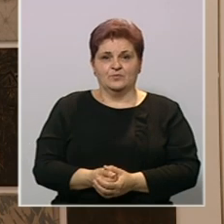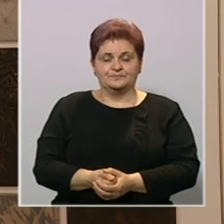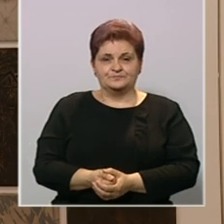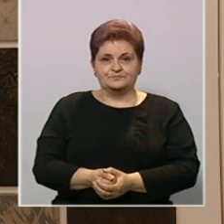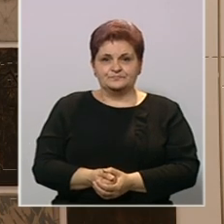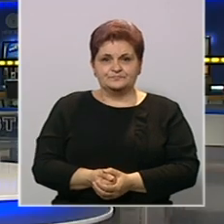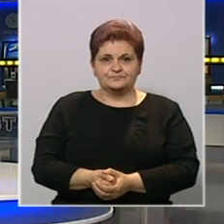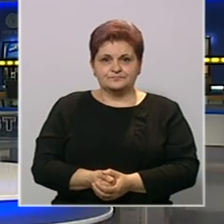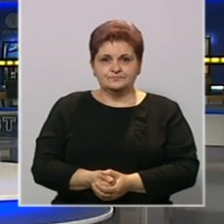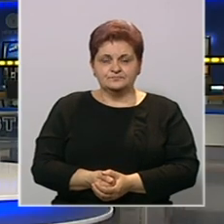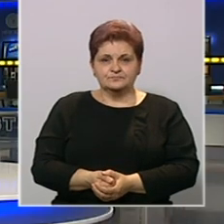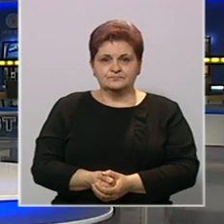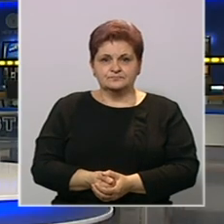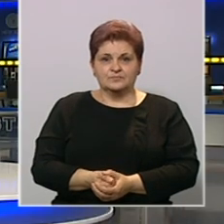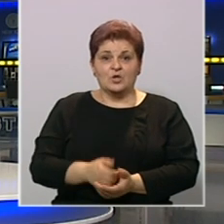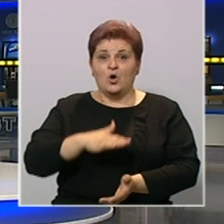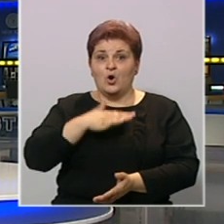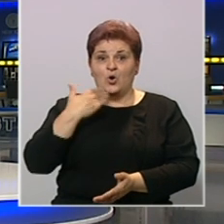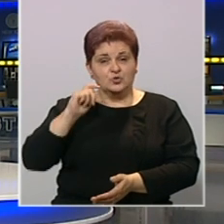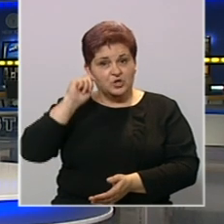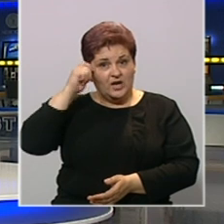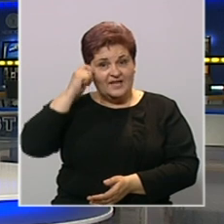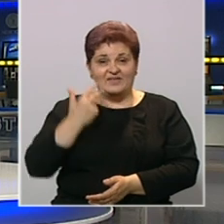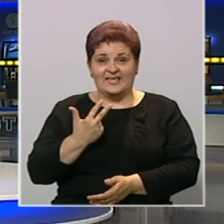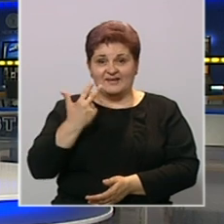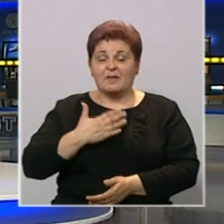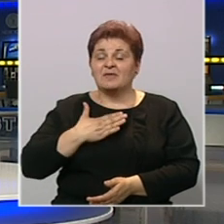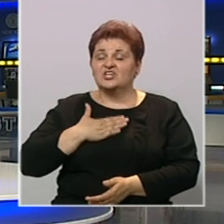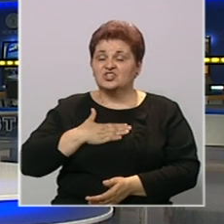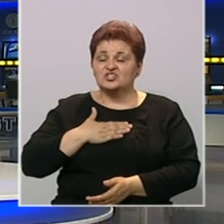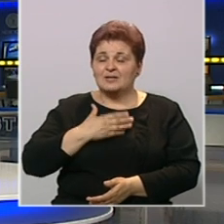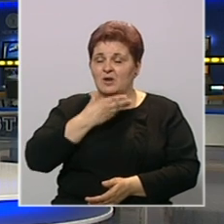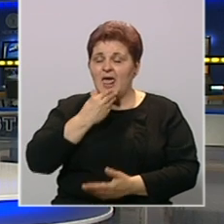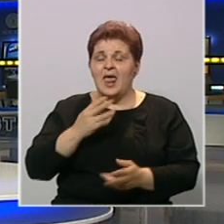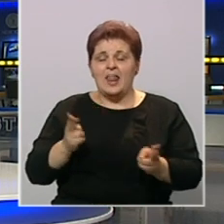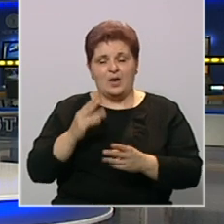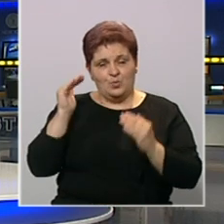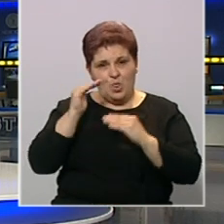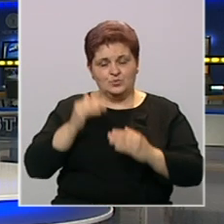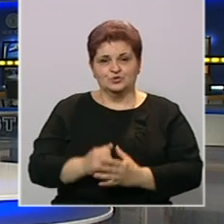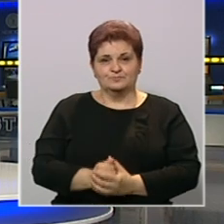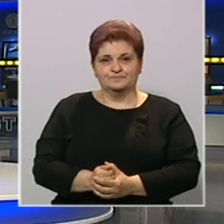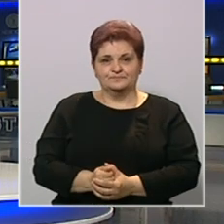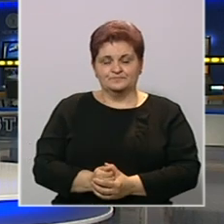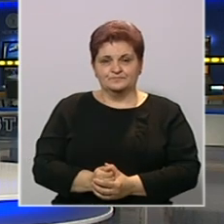Toliko u Dnevniku 3. Želimo vam ugodnu i laku noć.